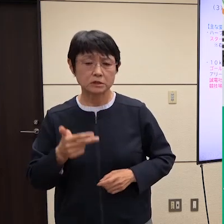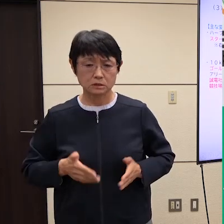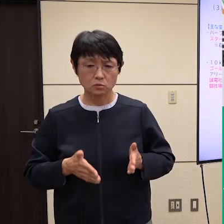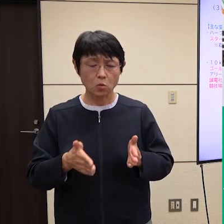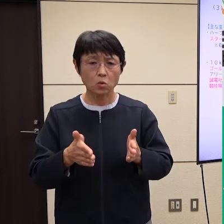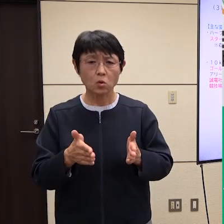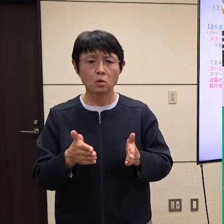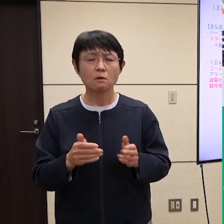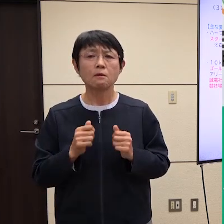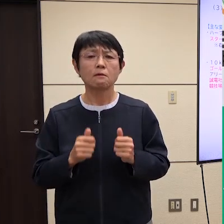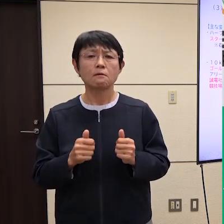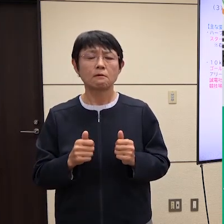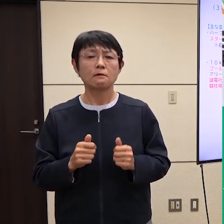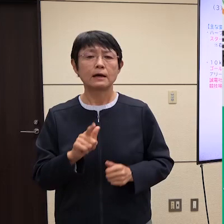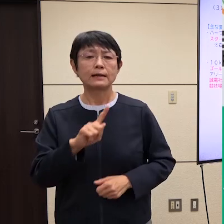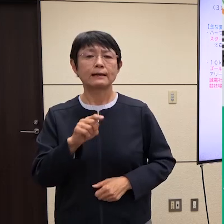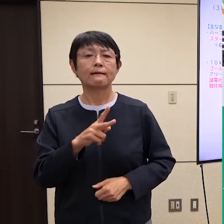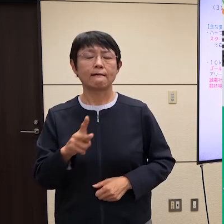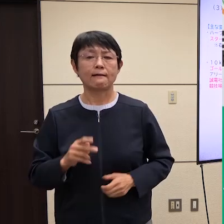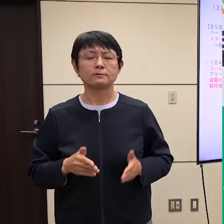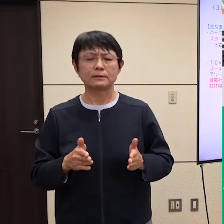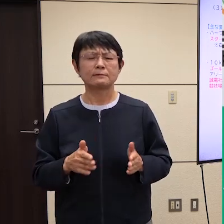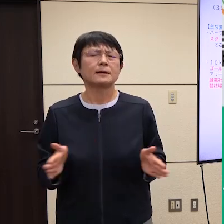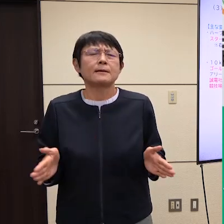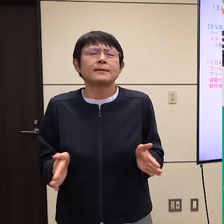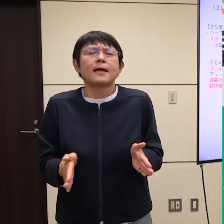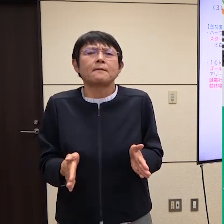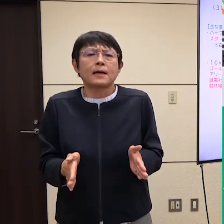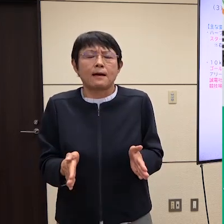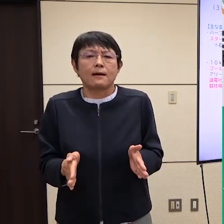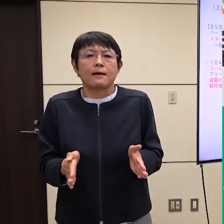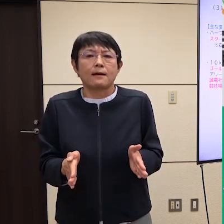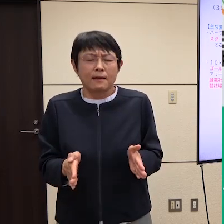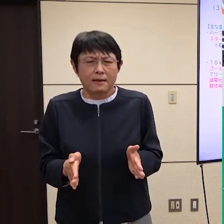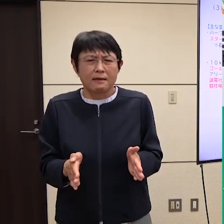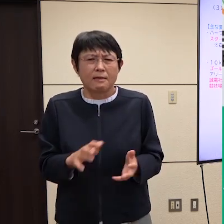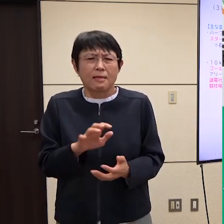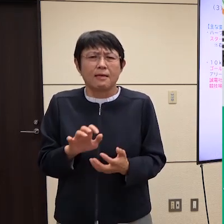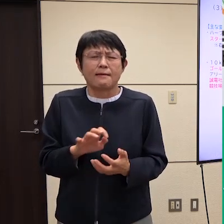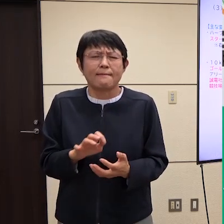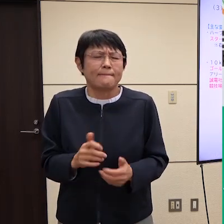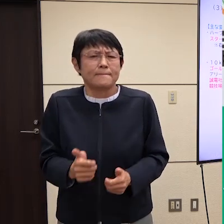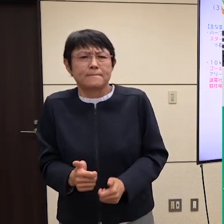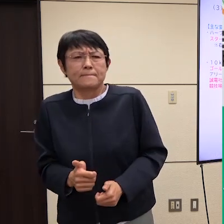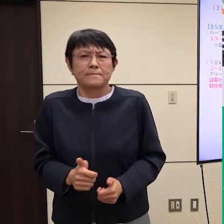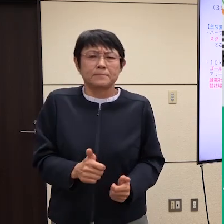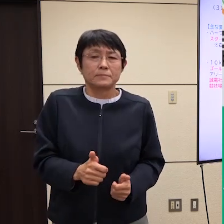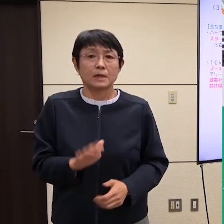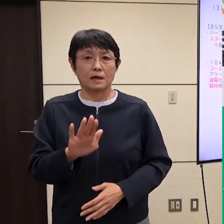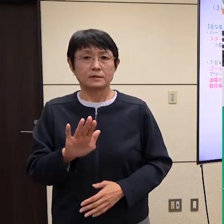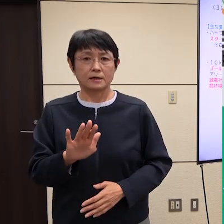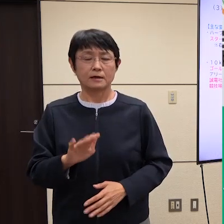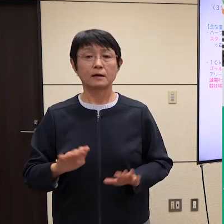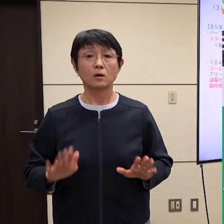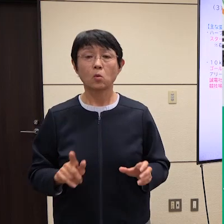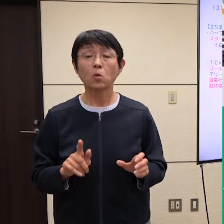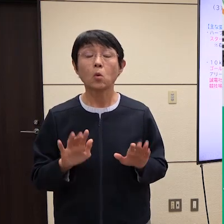ども、いわゆるレンガ通りですね、やはり狭くてかなり、混雑をいたしました。今回